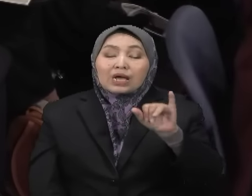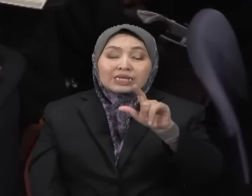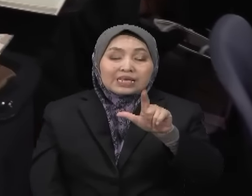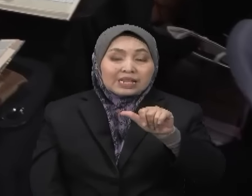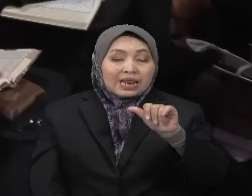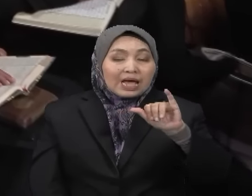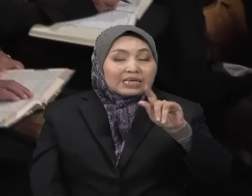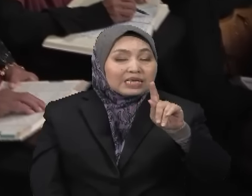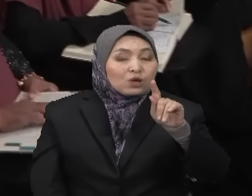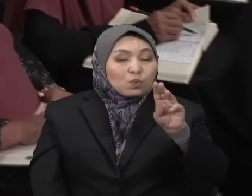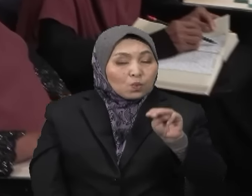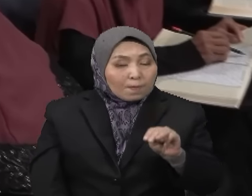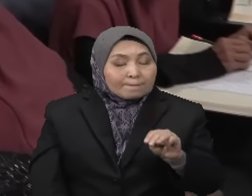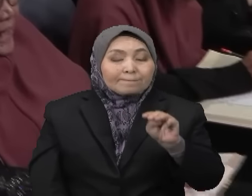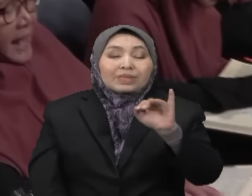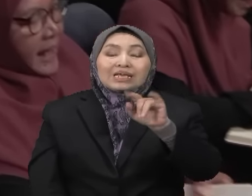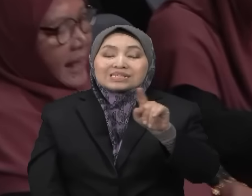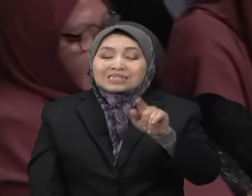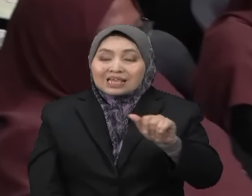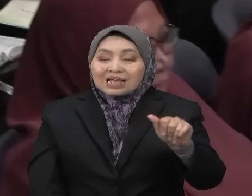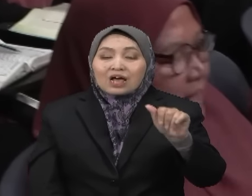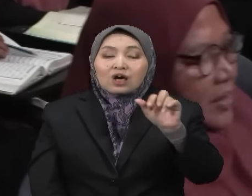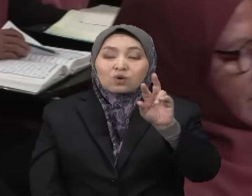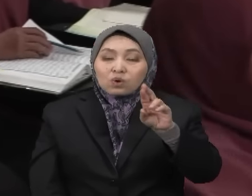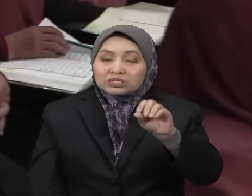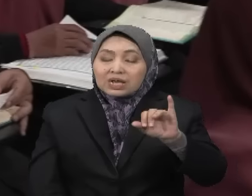Ya'tadhiruna ilaikum idza